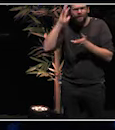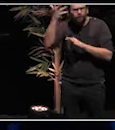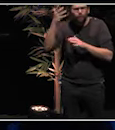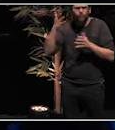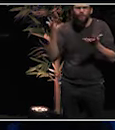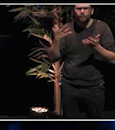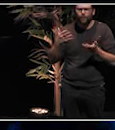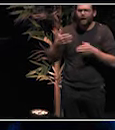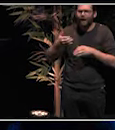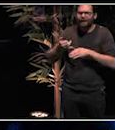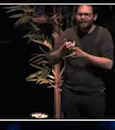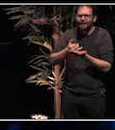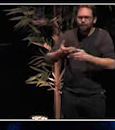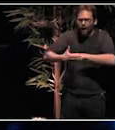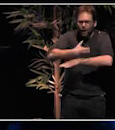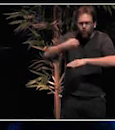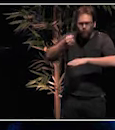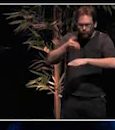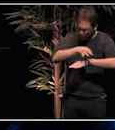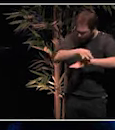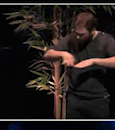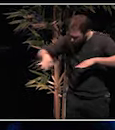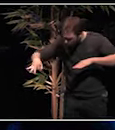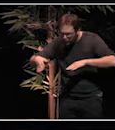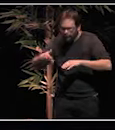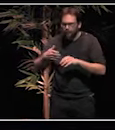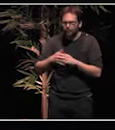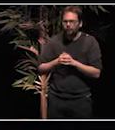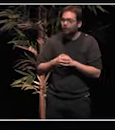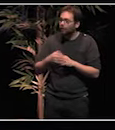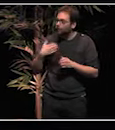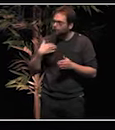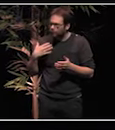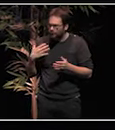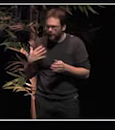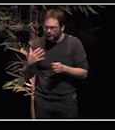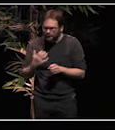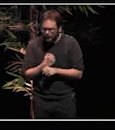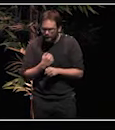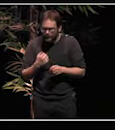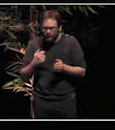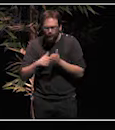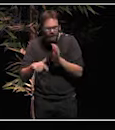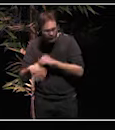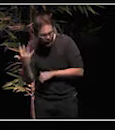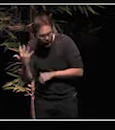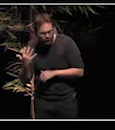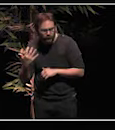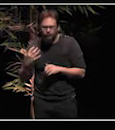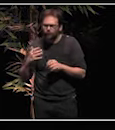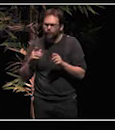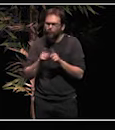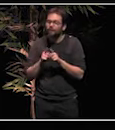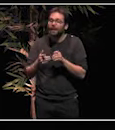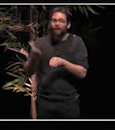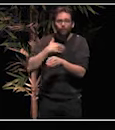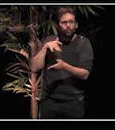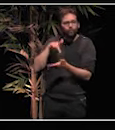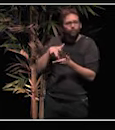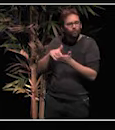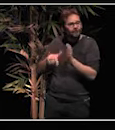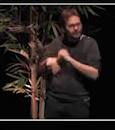Réunion, ou l'UTMB que j'ai gagné en 2015, que j'avais aussi couru en 2013.